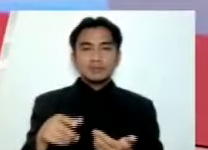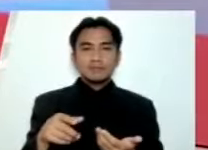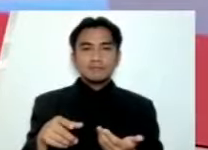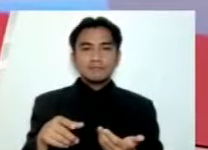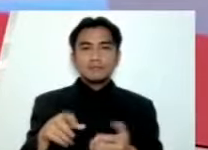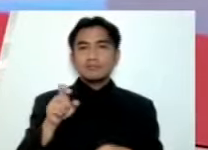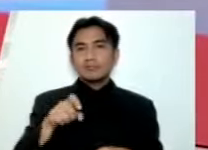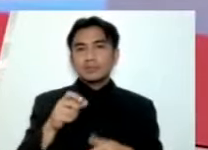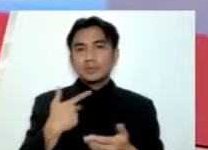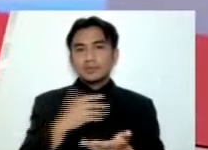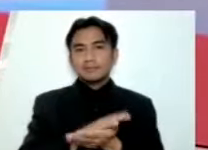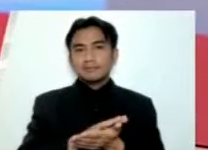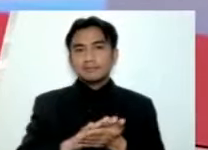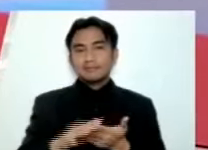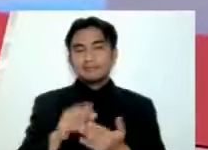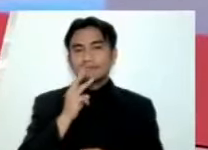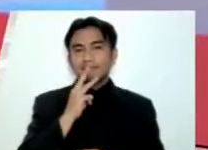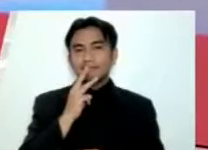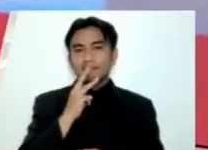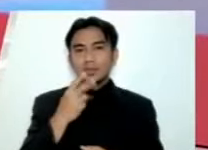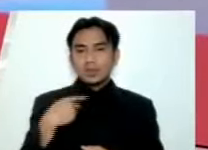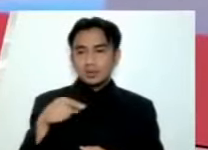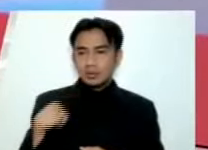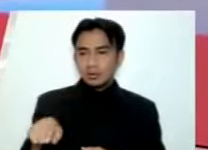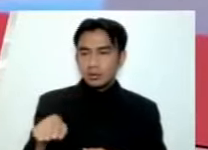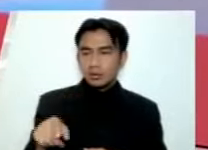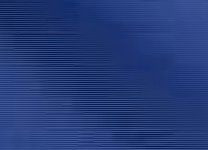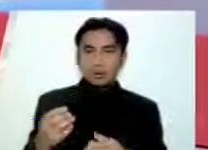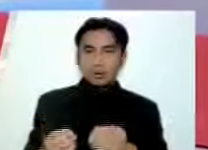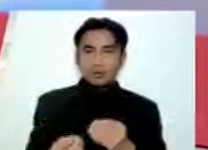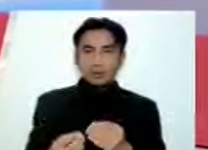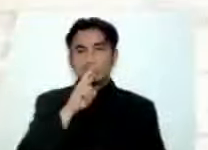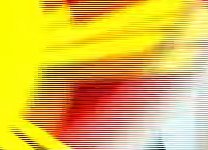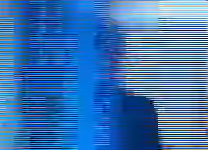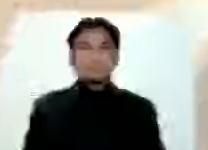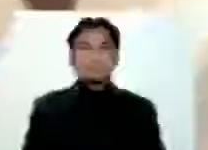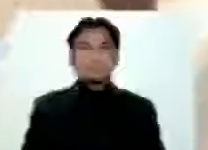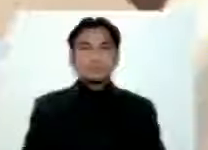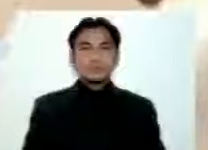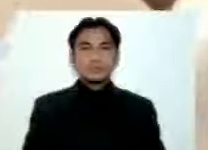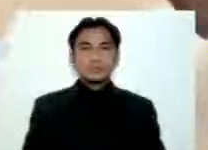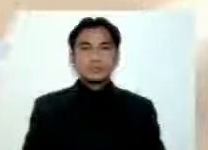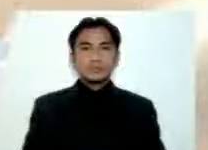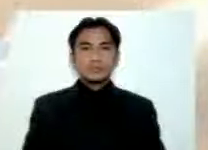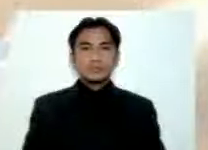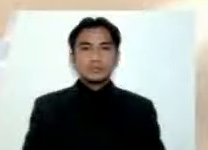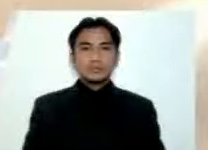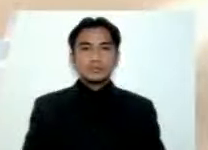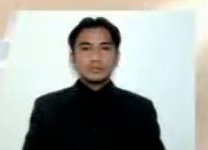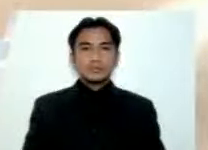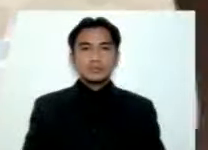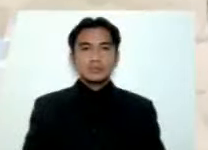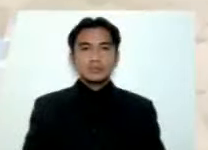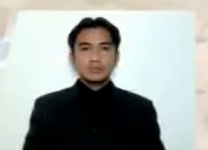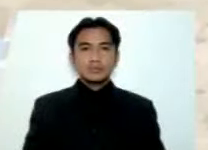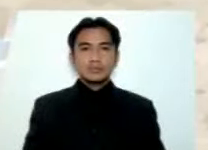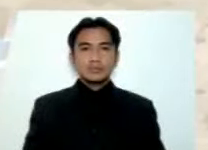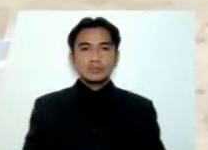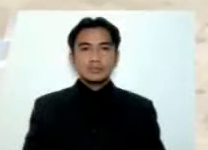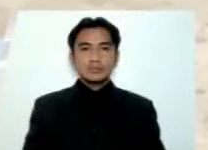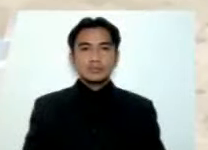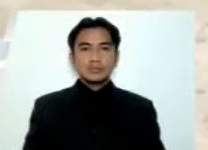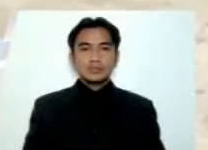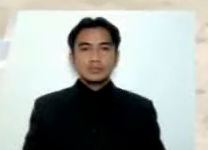La Carlota City, nagkulay asul ang isang bukal kasunod ng pagputok ng bulkan. Nakapila sa gilid ng kalsada ang mga